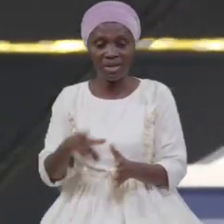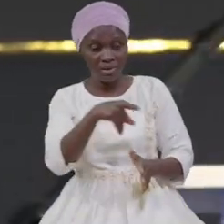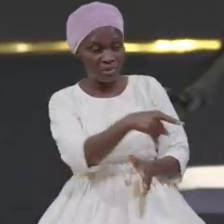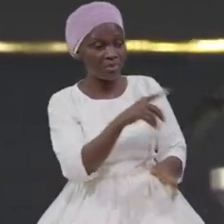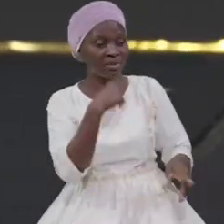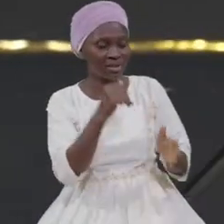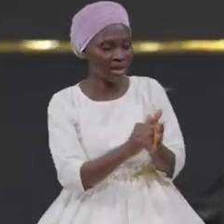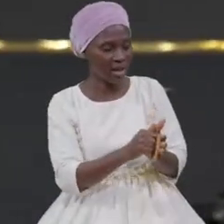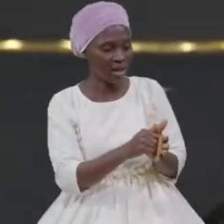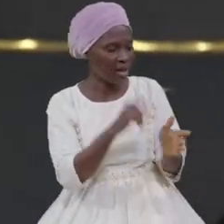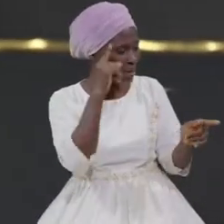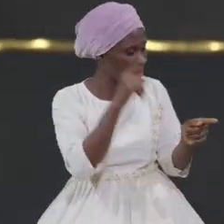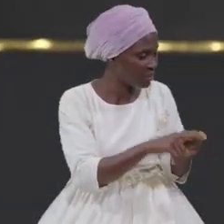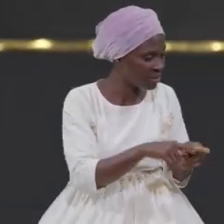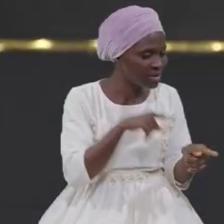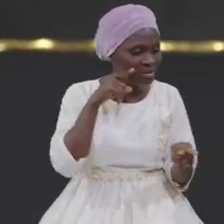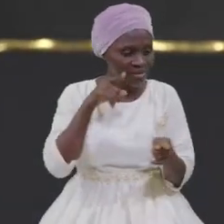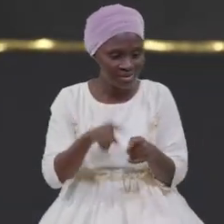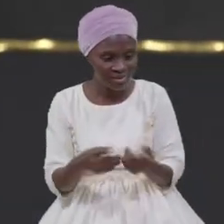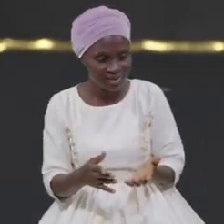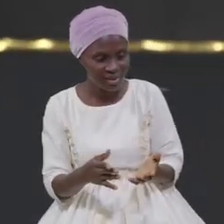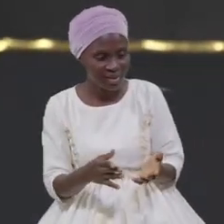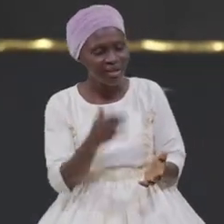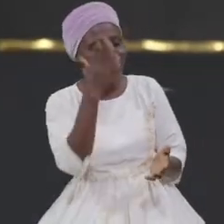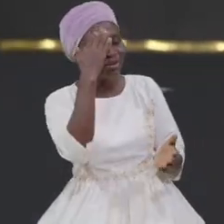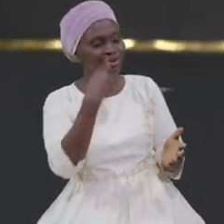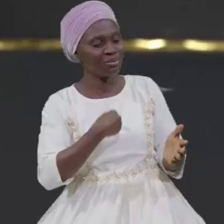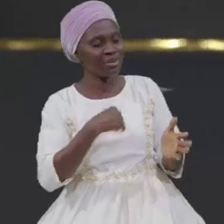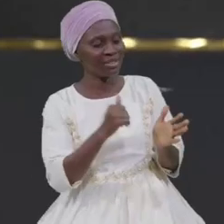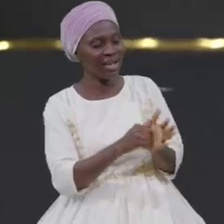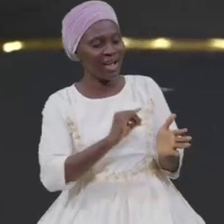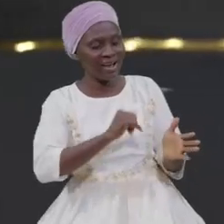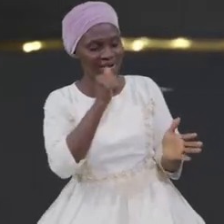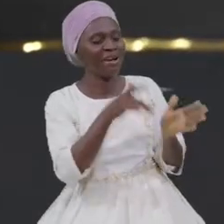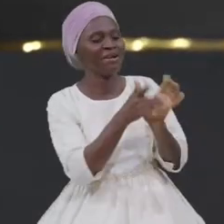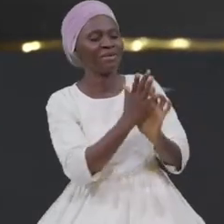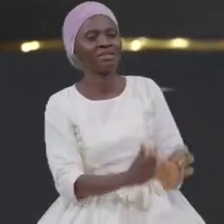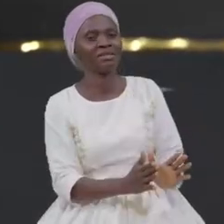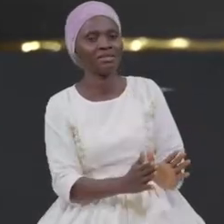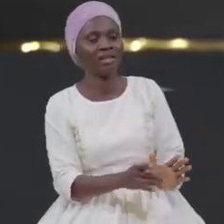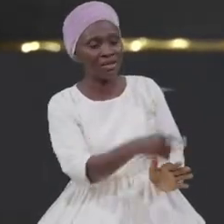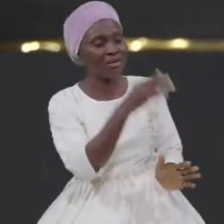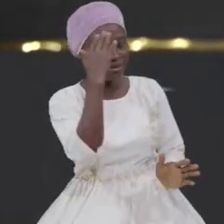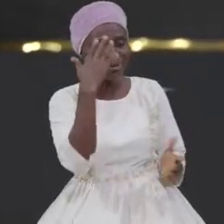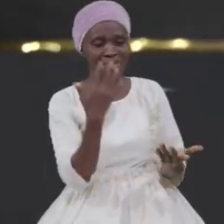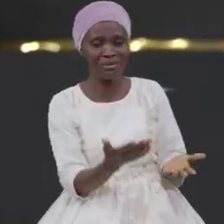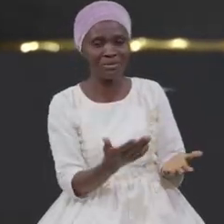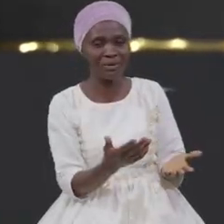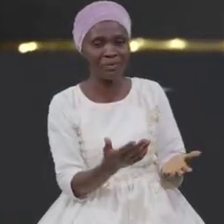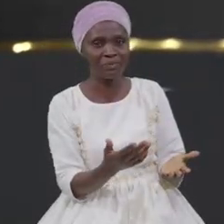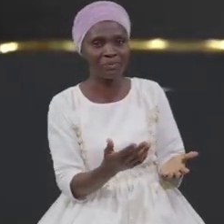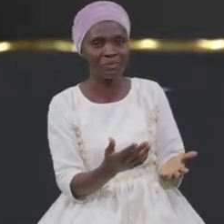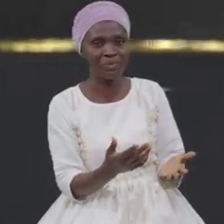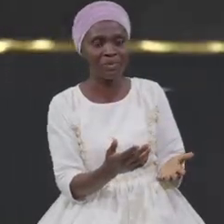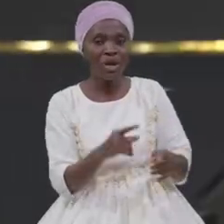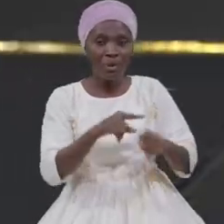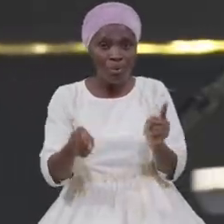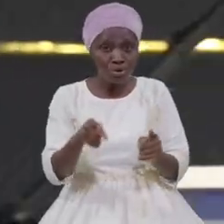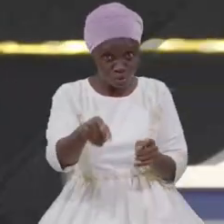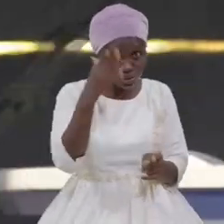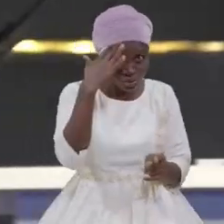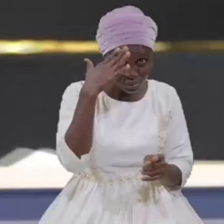soeur, et on pense que je suis chrétien. À cause de la vie vaincue que tu